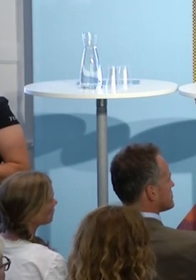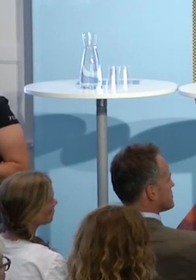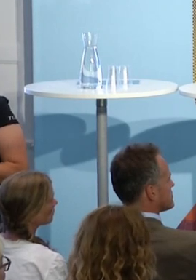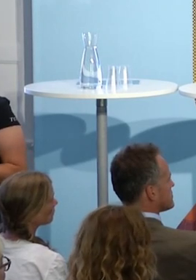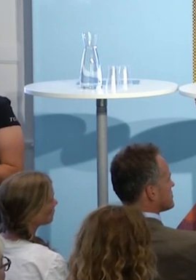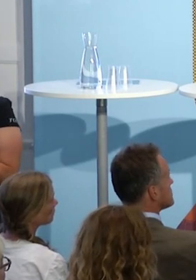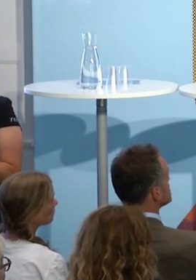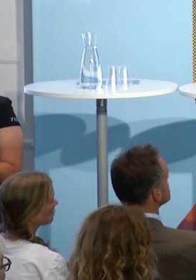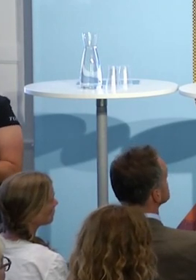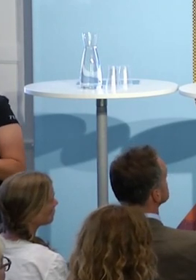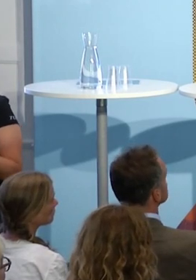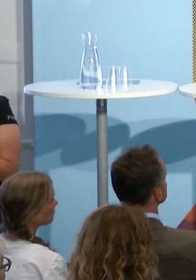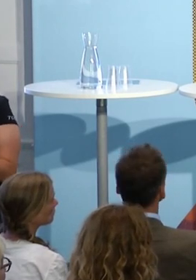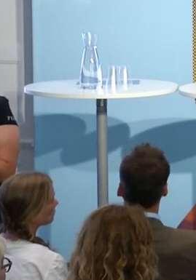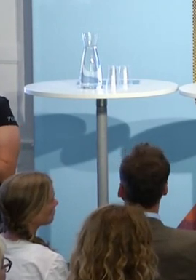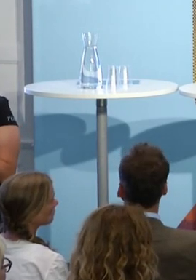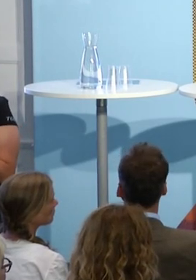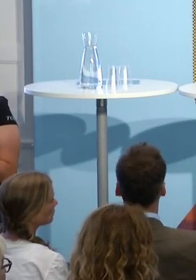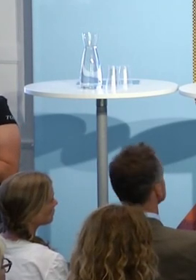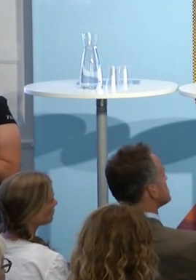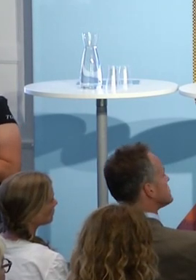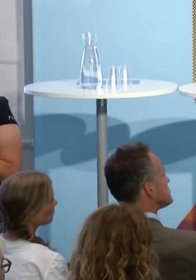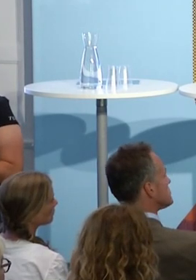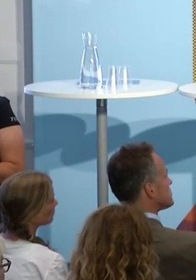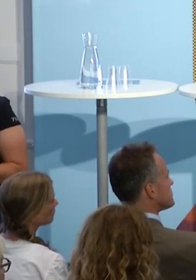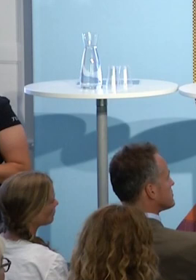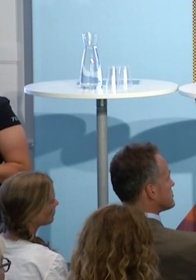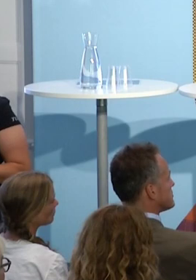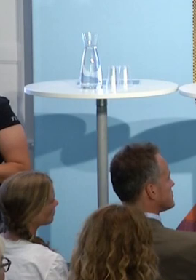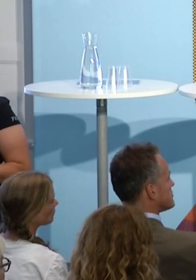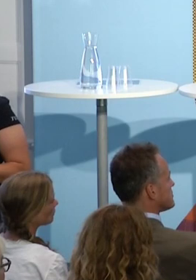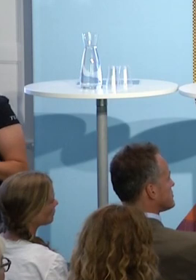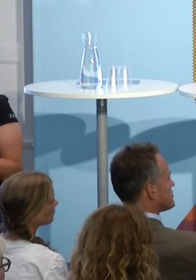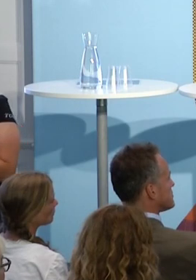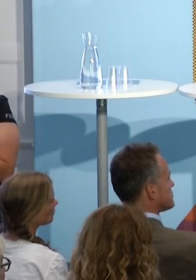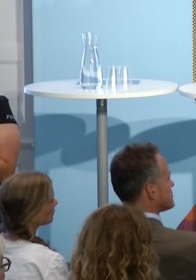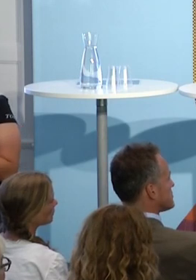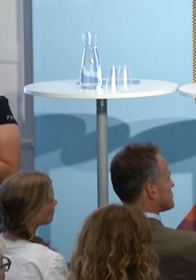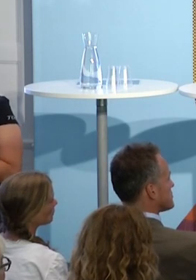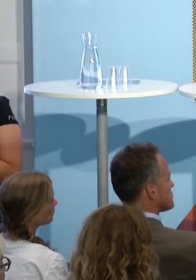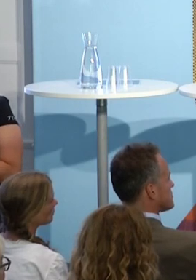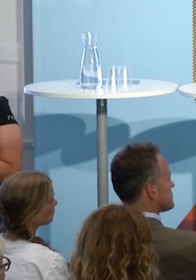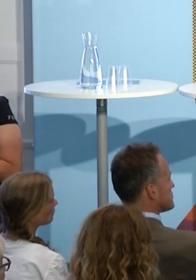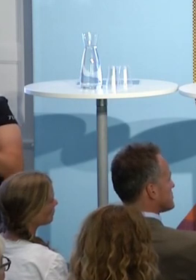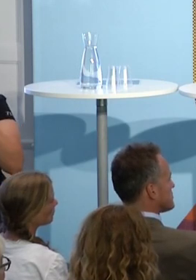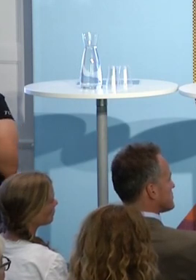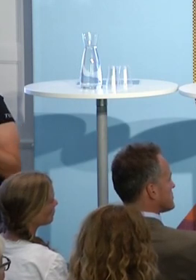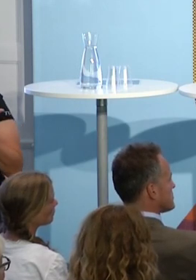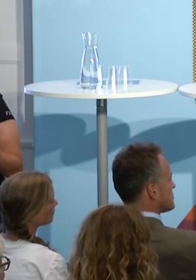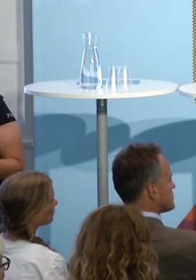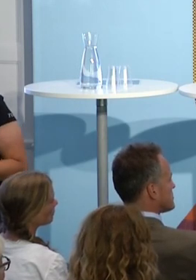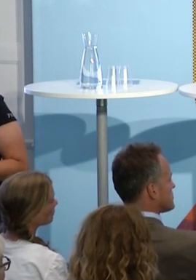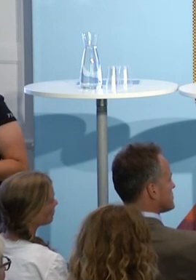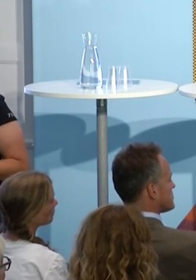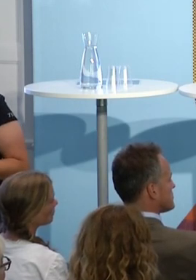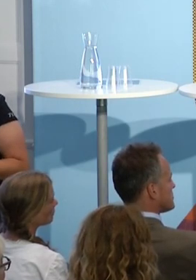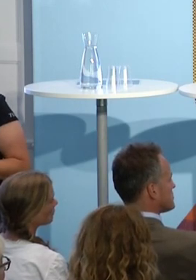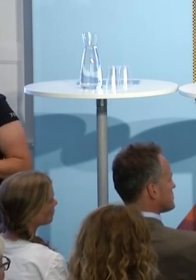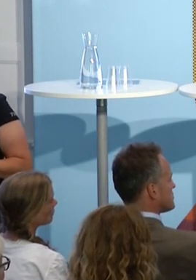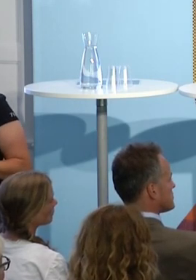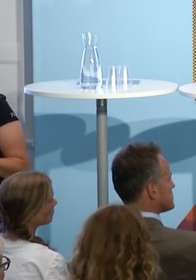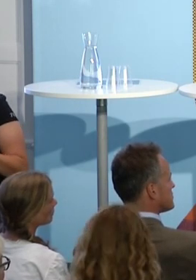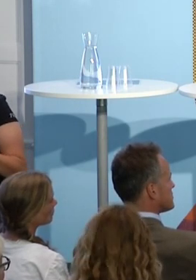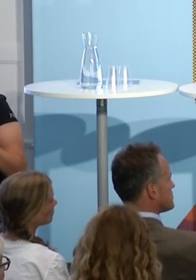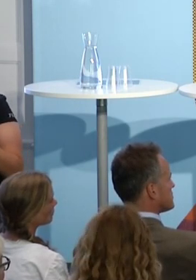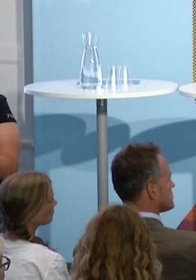en optimistisk ton ändå, åtminstone delvis i det här seminariet. Och vi ska börja